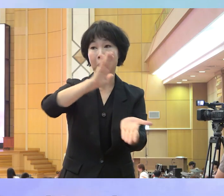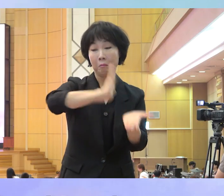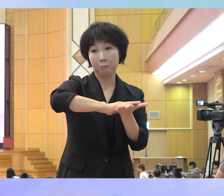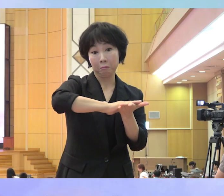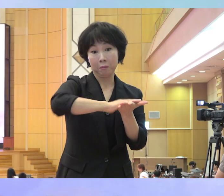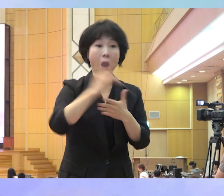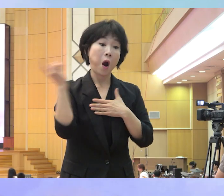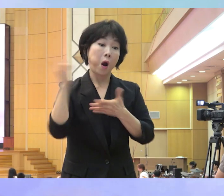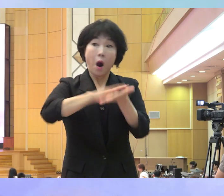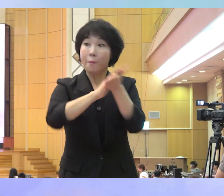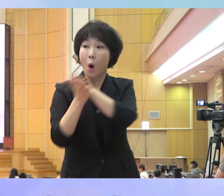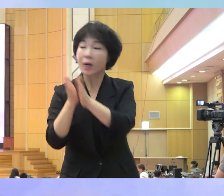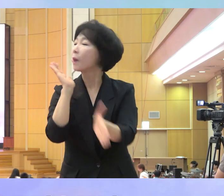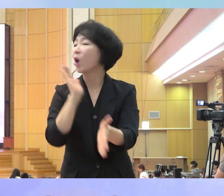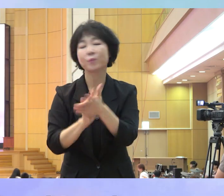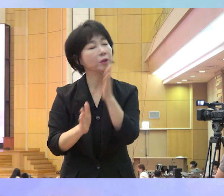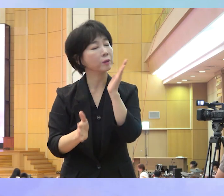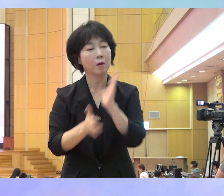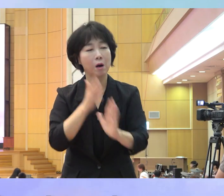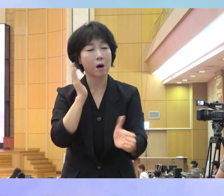사랑